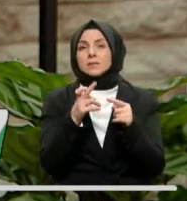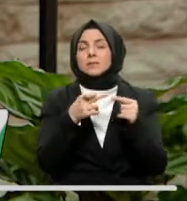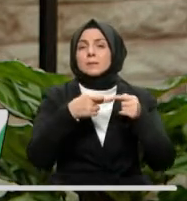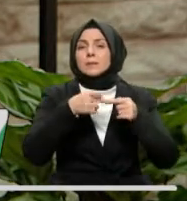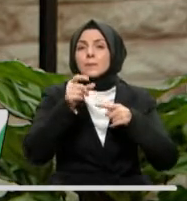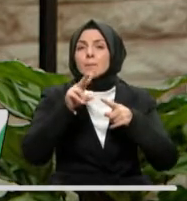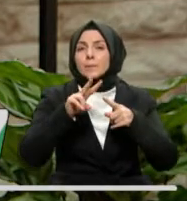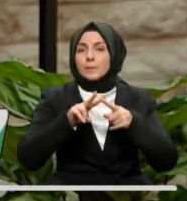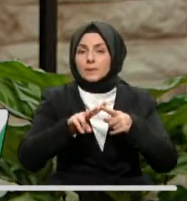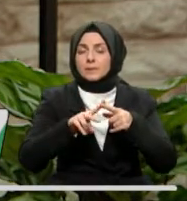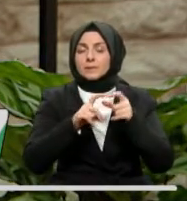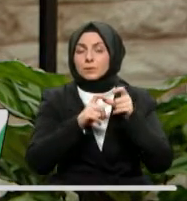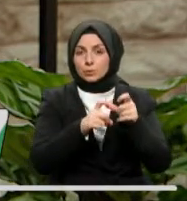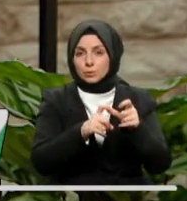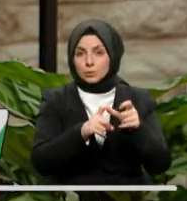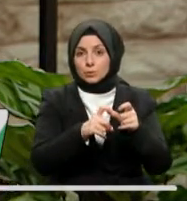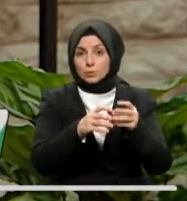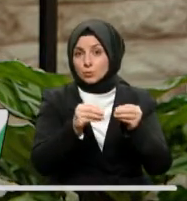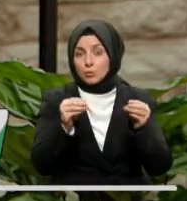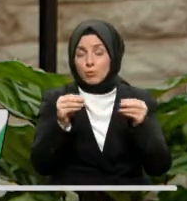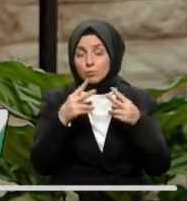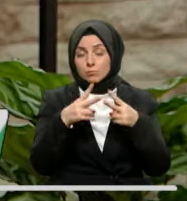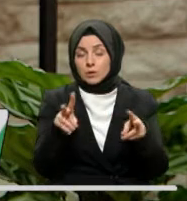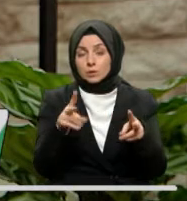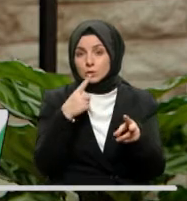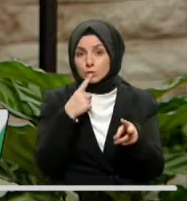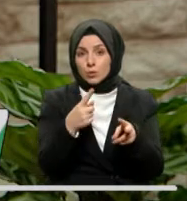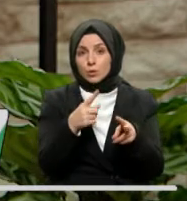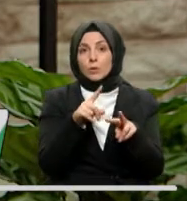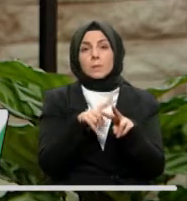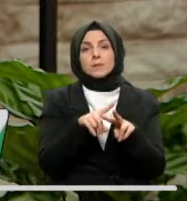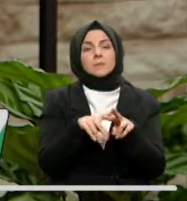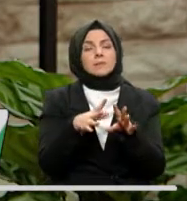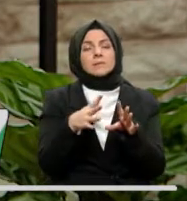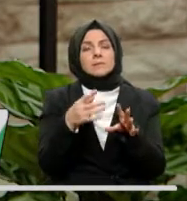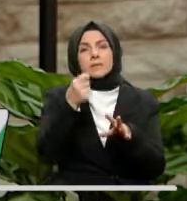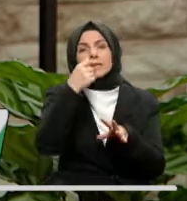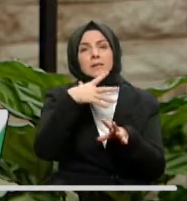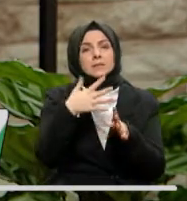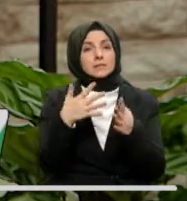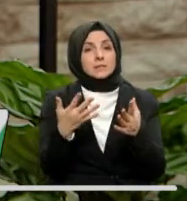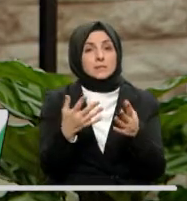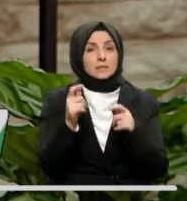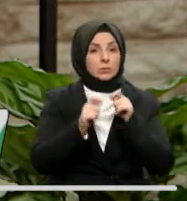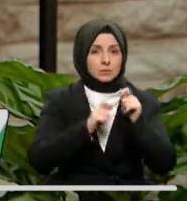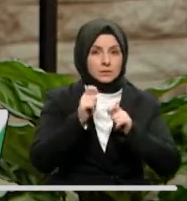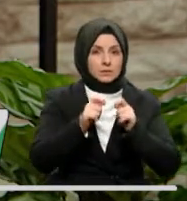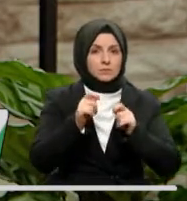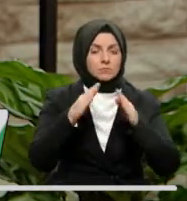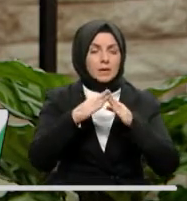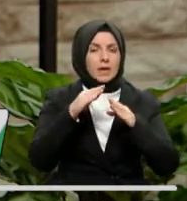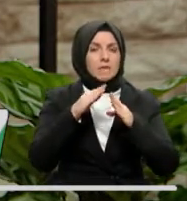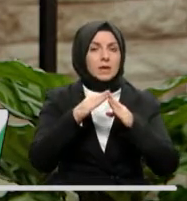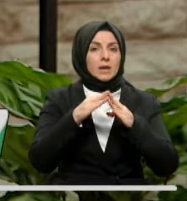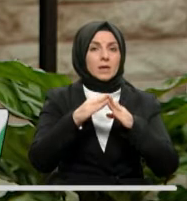Ne söyleyeyim bakın sevgili izleyiciler a Bu nasıl kullanırsınız biliyor musunuz evinize Gül aldığınız çiçek kesme çiçek